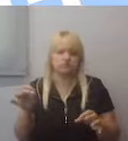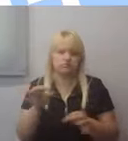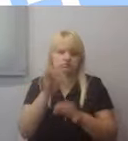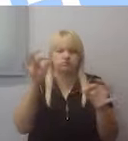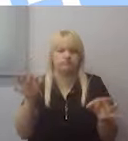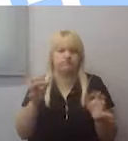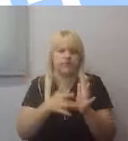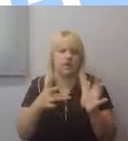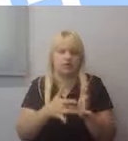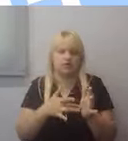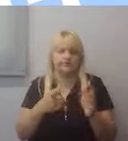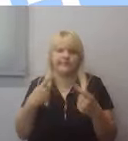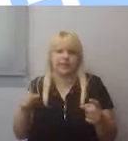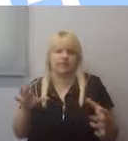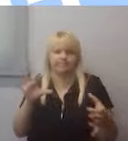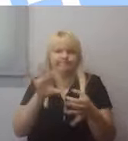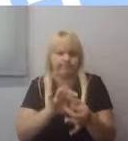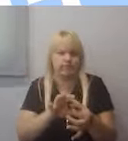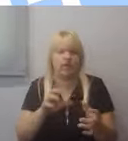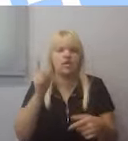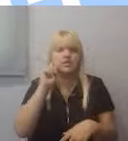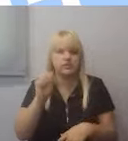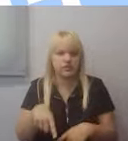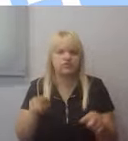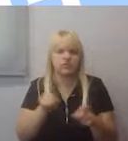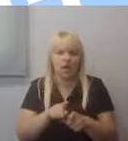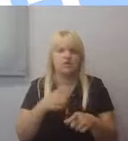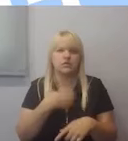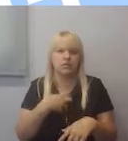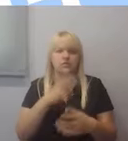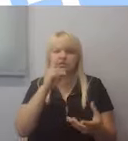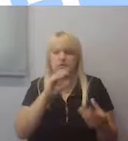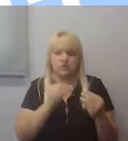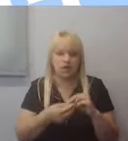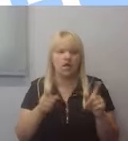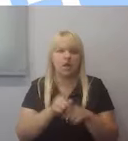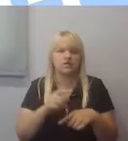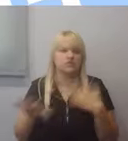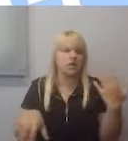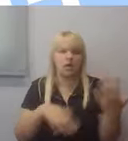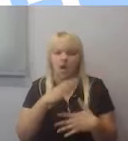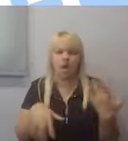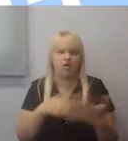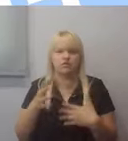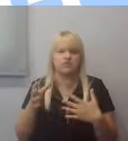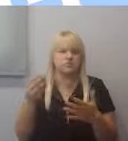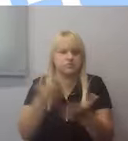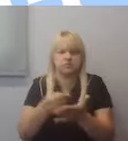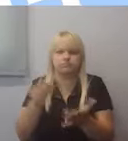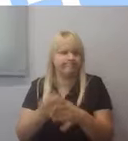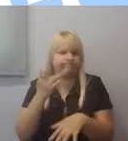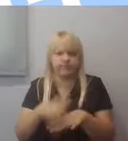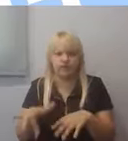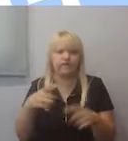ķēdes jo ko jau mēs zinām un ar ko mums jārēķinās ka haotiskā izpirkšana veikalos var pastāv